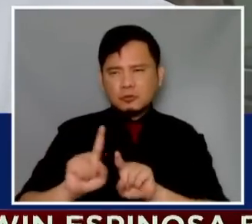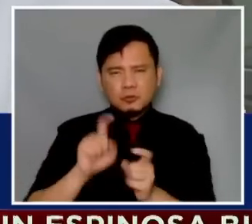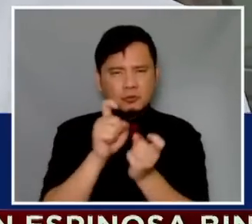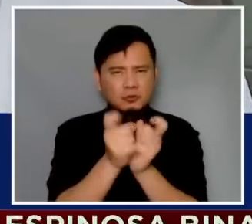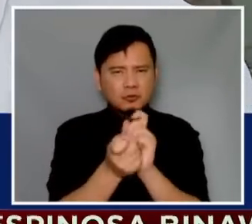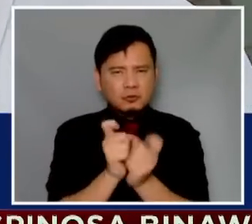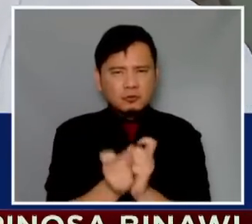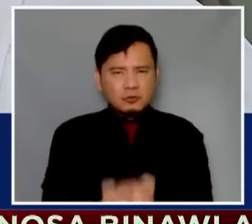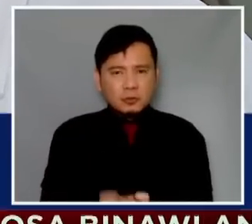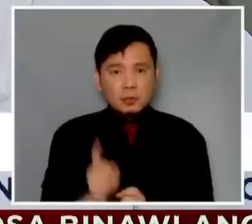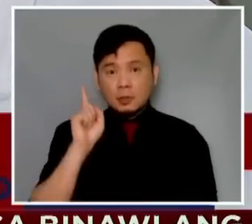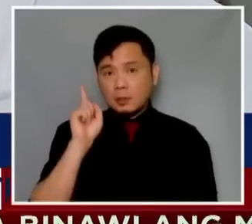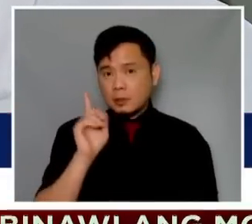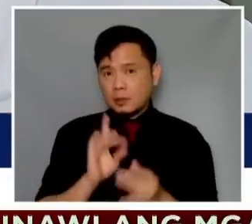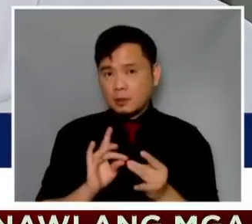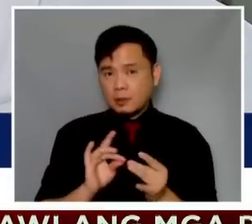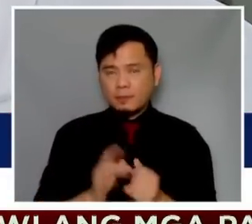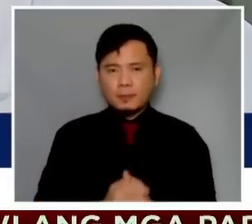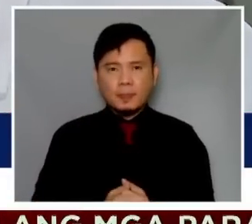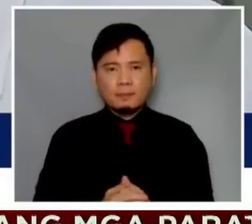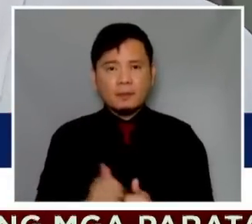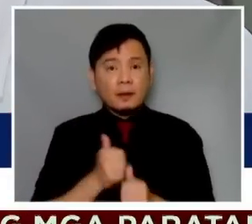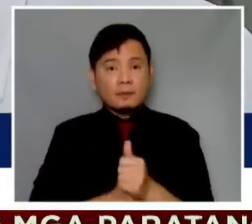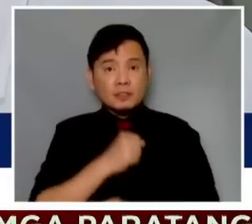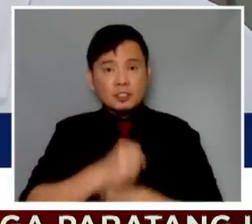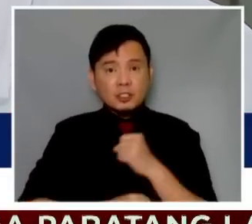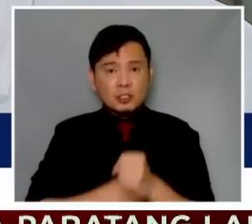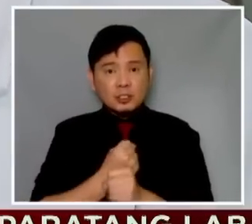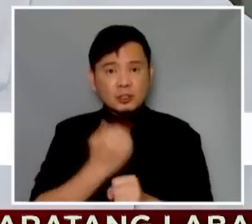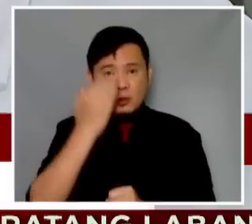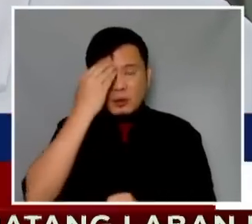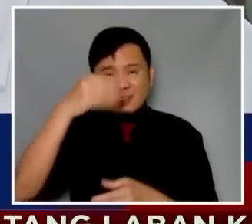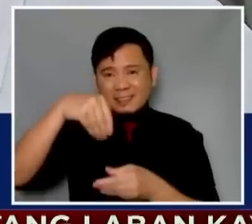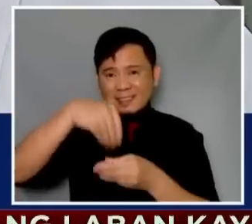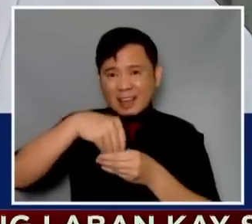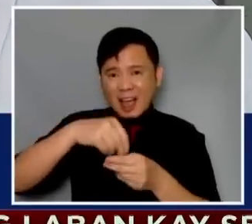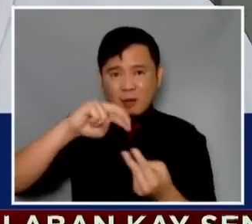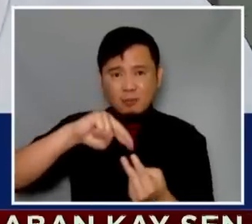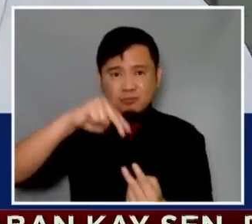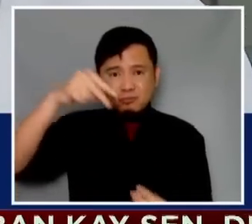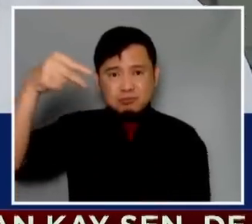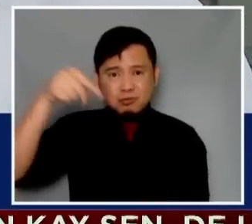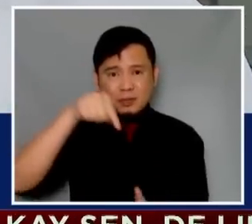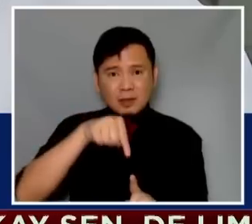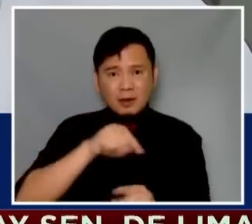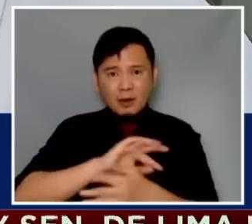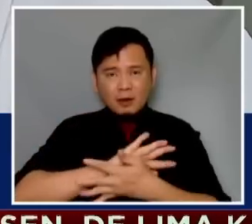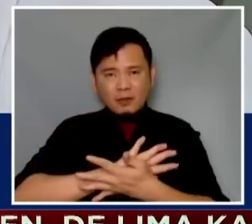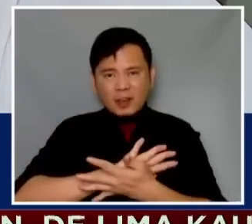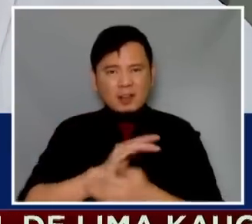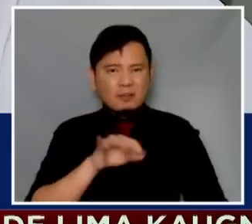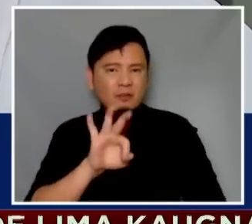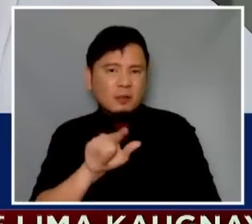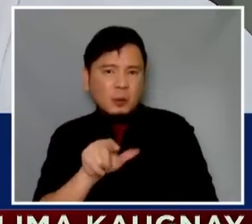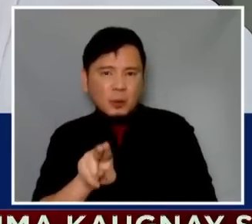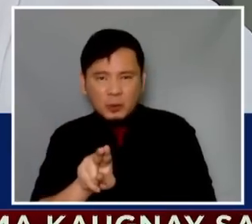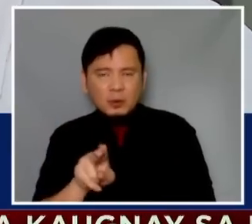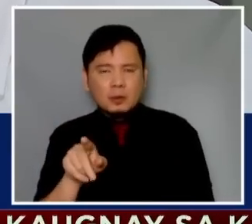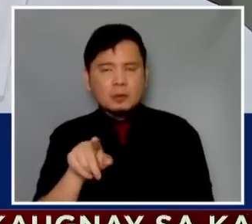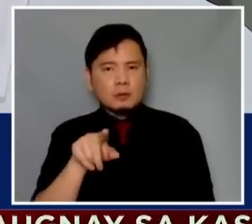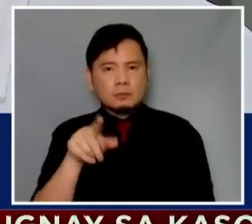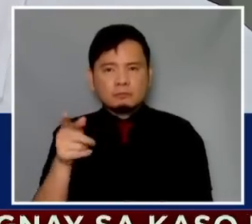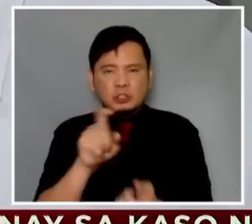every year, nagbabago yung strain ng virus, no? So yun din yung dahilan kung bakit kailangan every